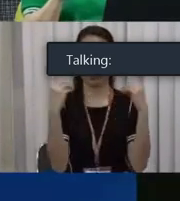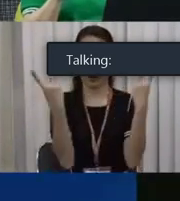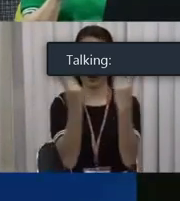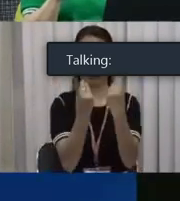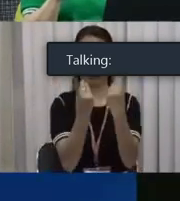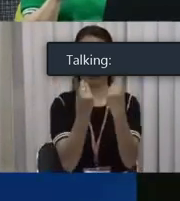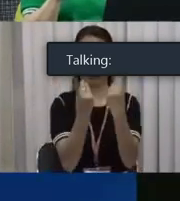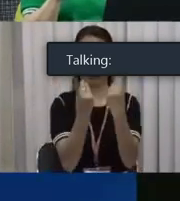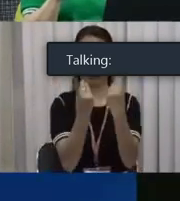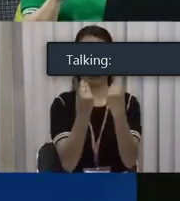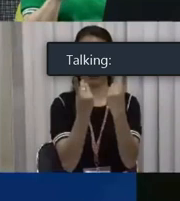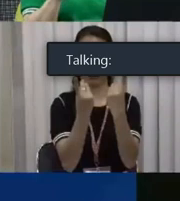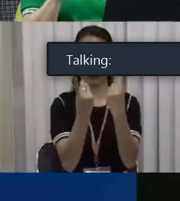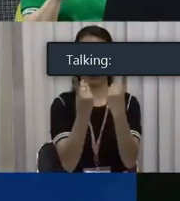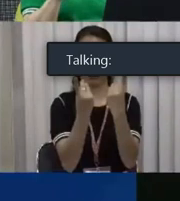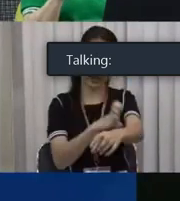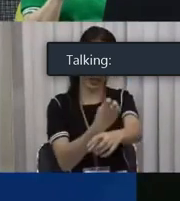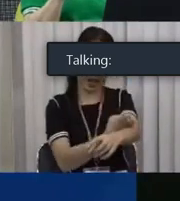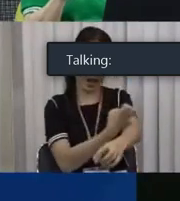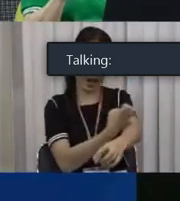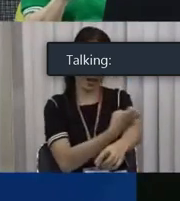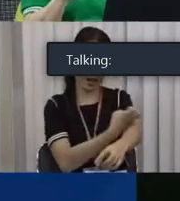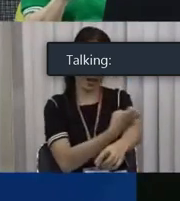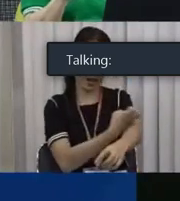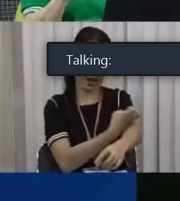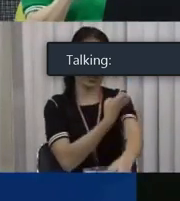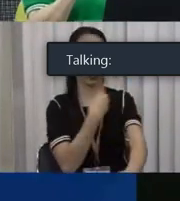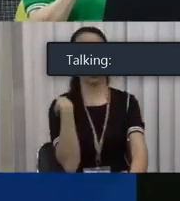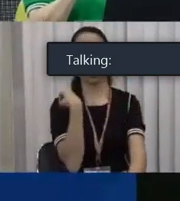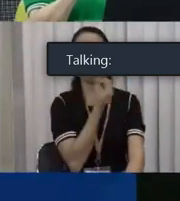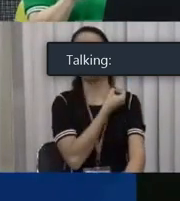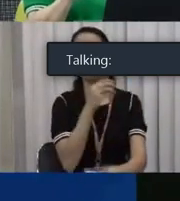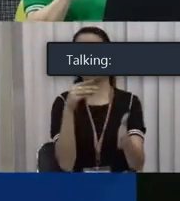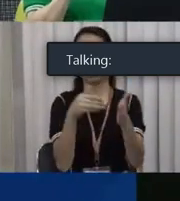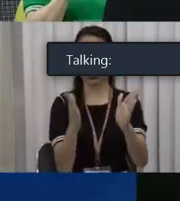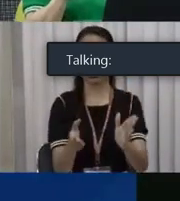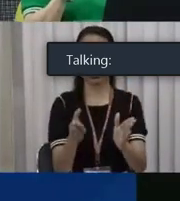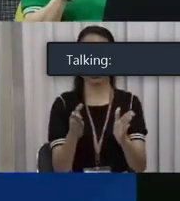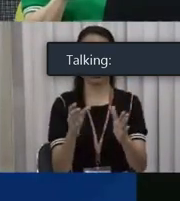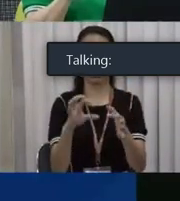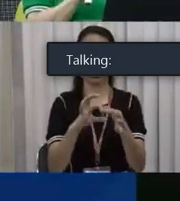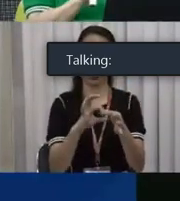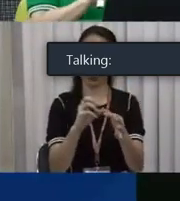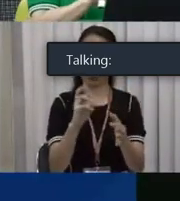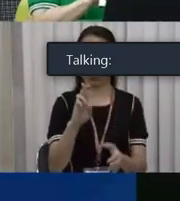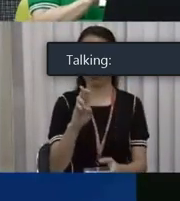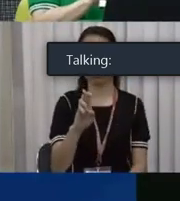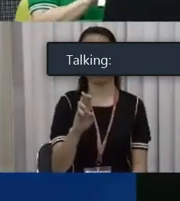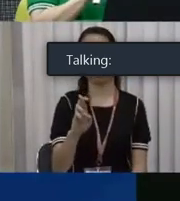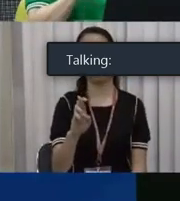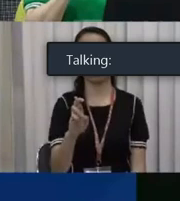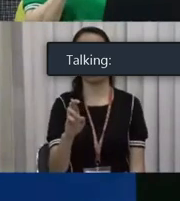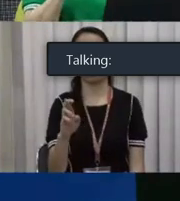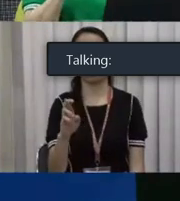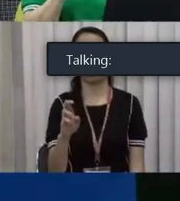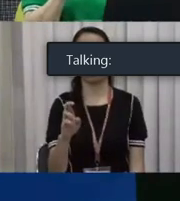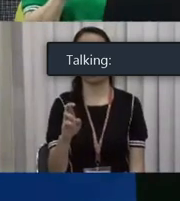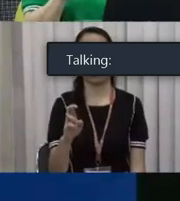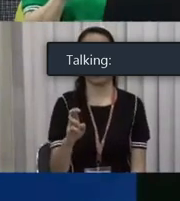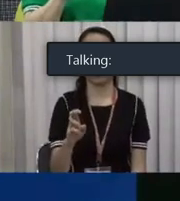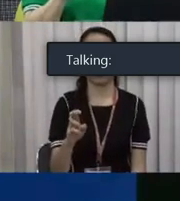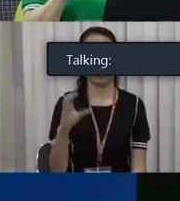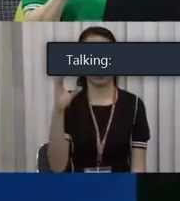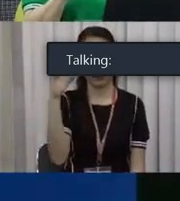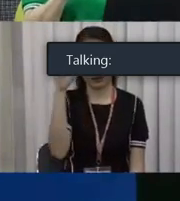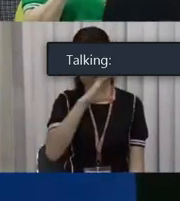enhance or making our students or job seekers more employable. So maunang